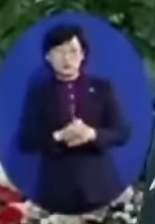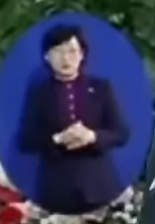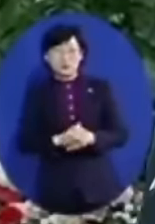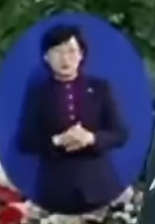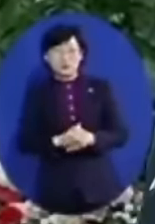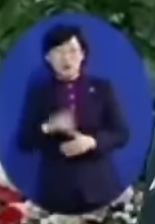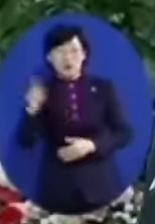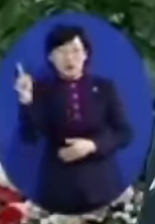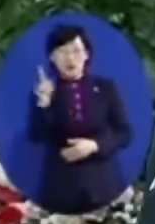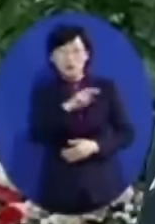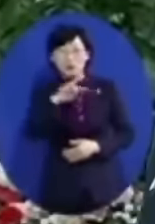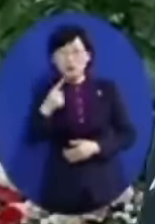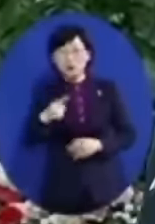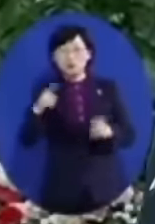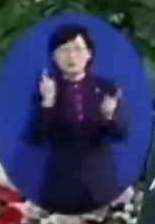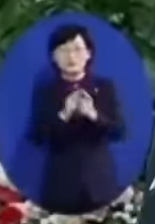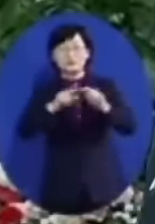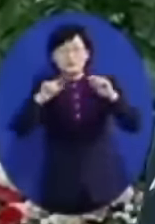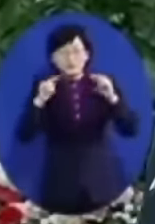아무도 만나지 아니하고